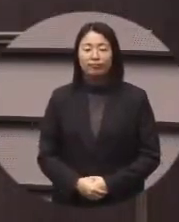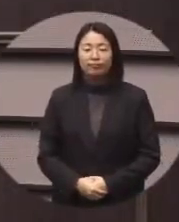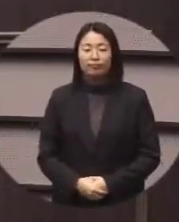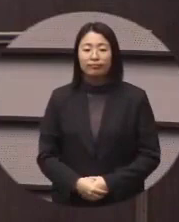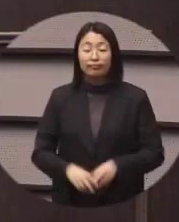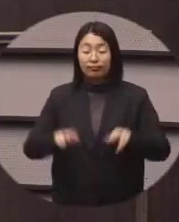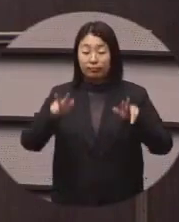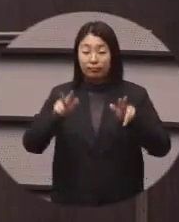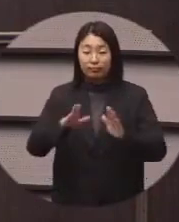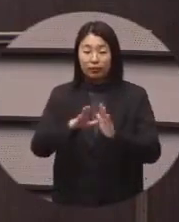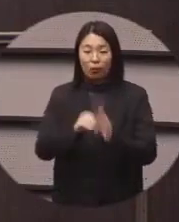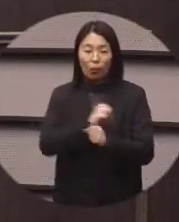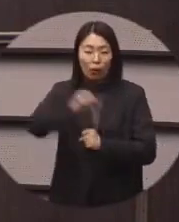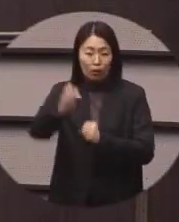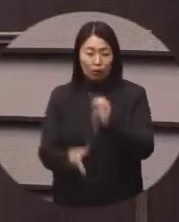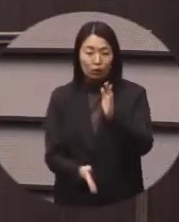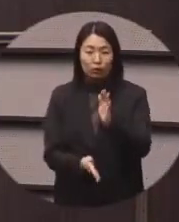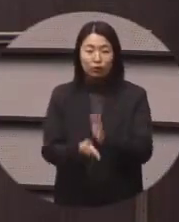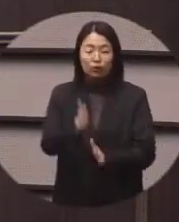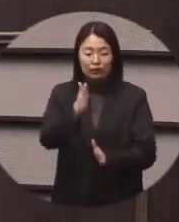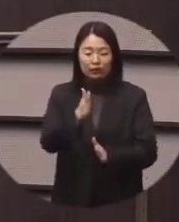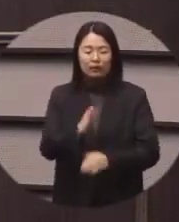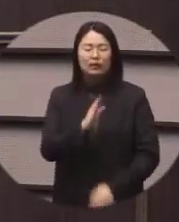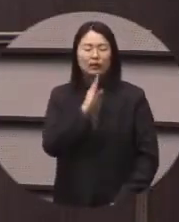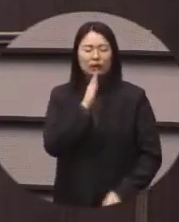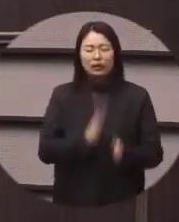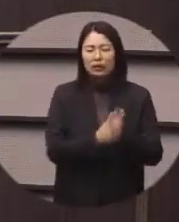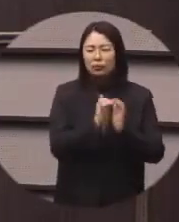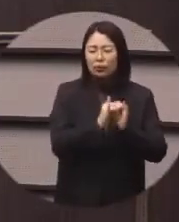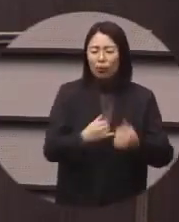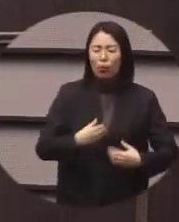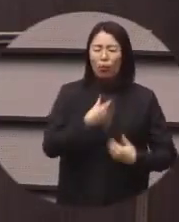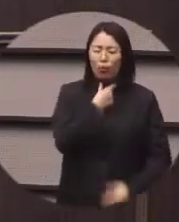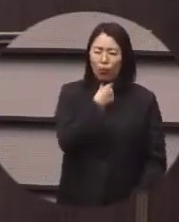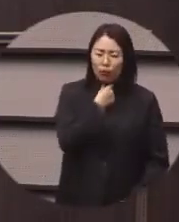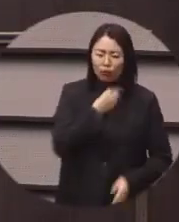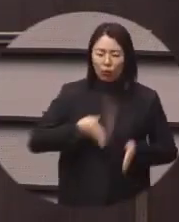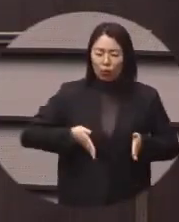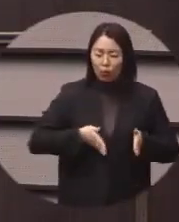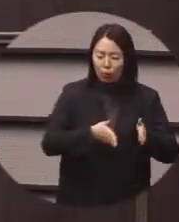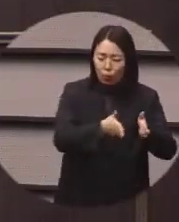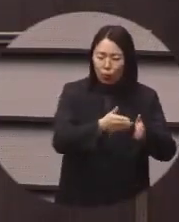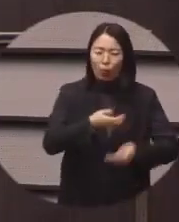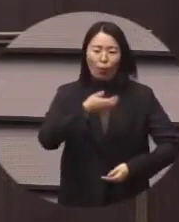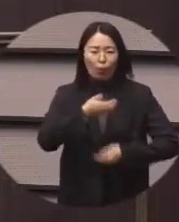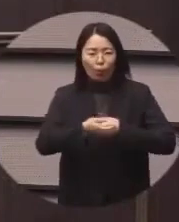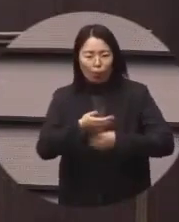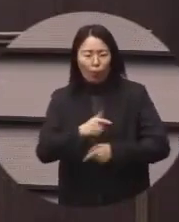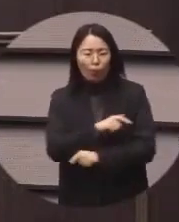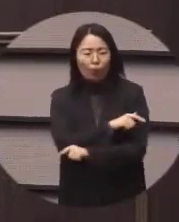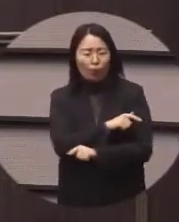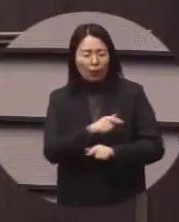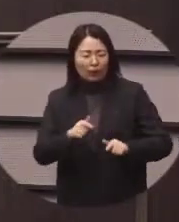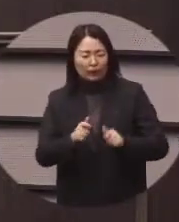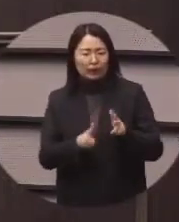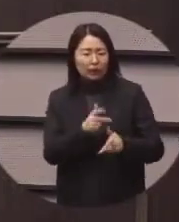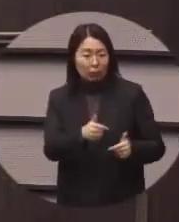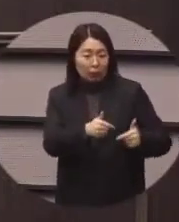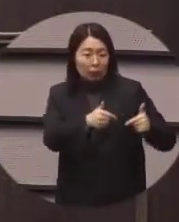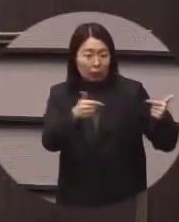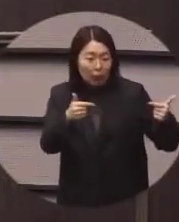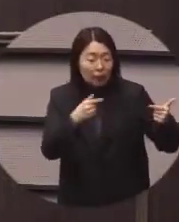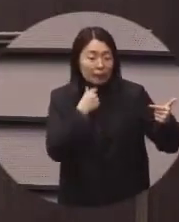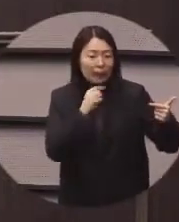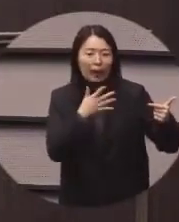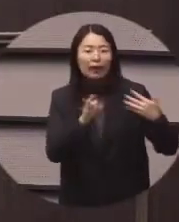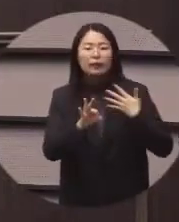현 시점에서 광주시는 진정 시민이 원하는 도로, 교통, 시설 사업을 확대할 것인지